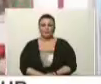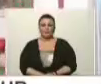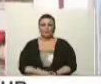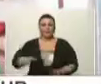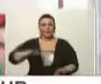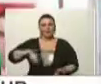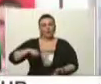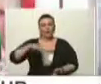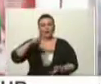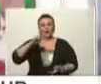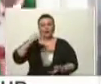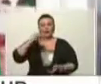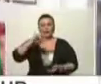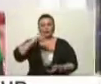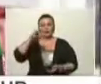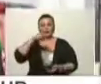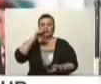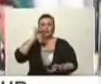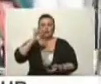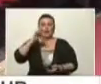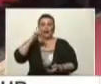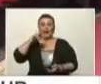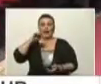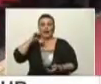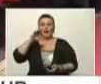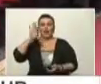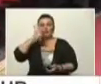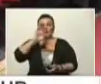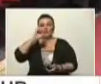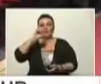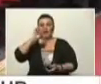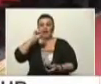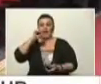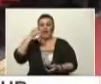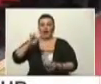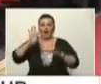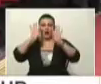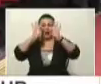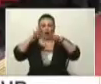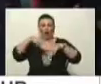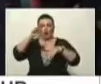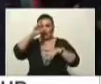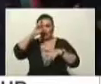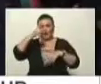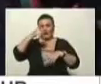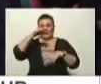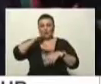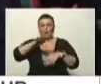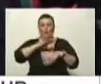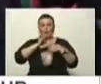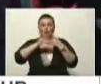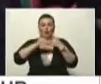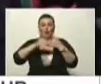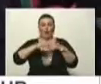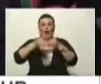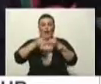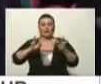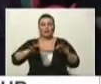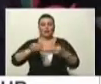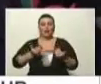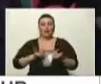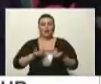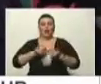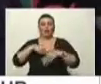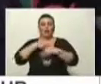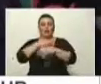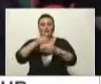Daha sonra Heydər Əliyev sarayında davam etdirilən tədbir dövlət himninin səsləndirilməsi ilə başlandı. Torpaqlarımızın azadlığı uğrunda canından